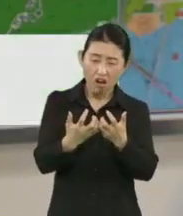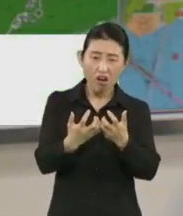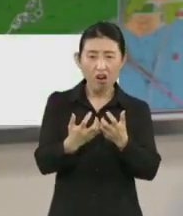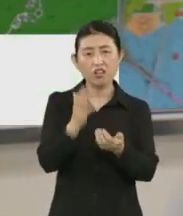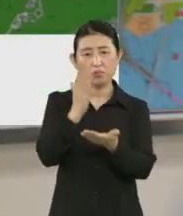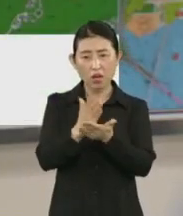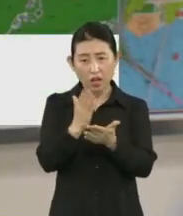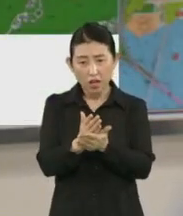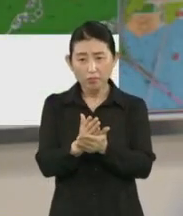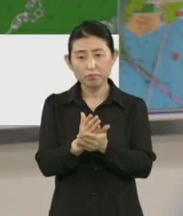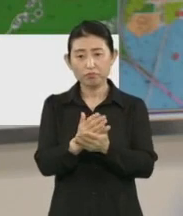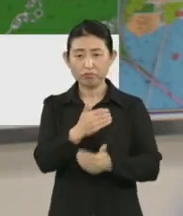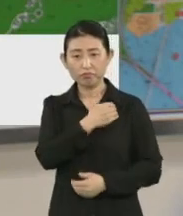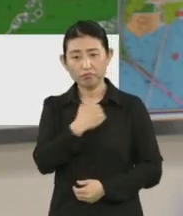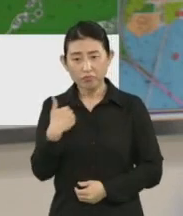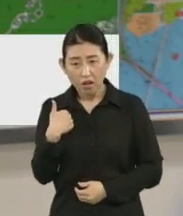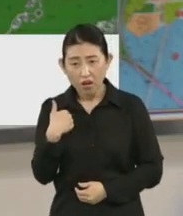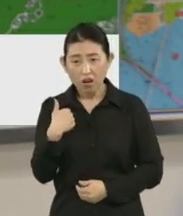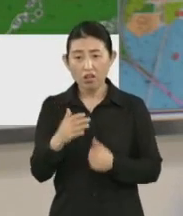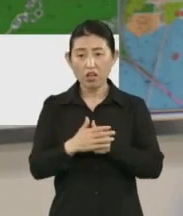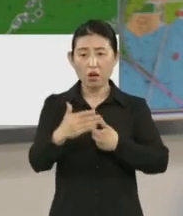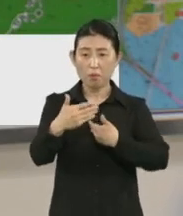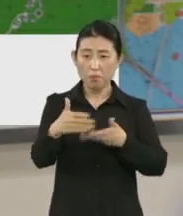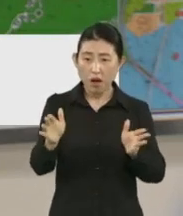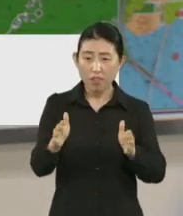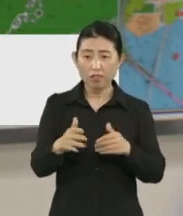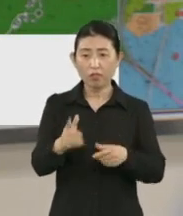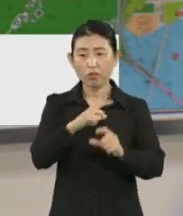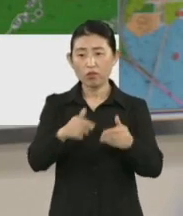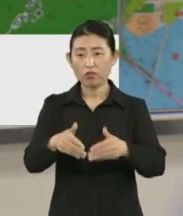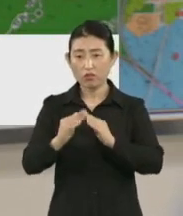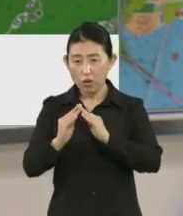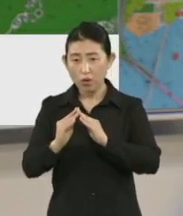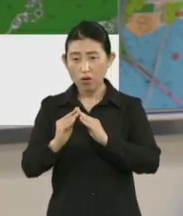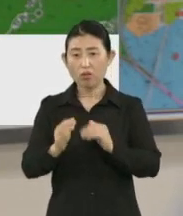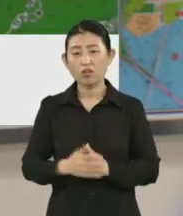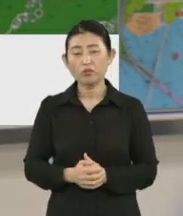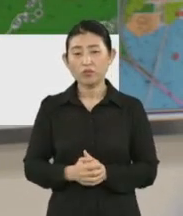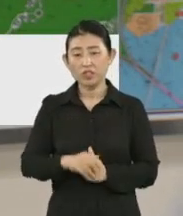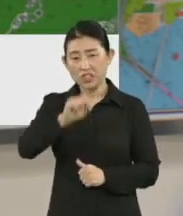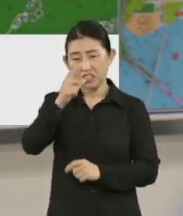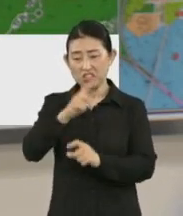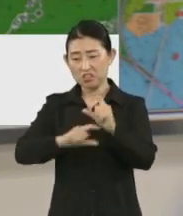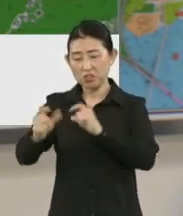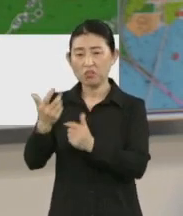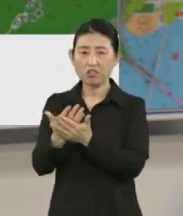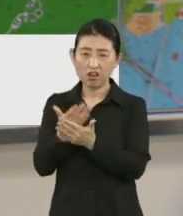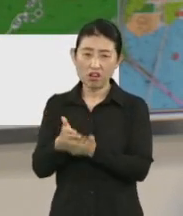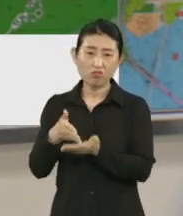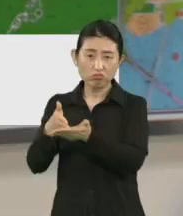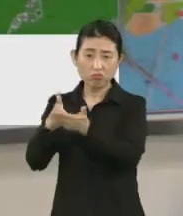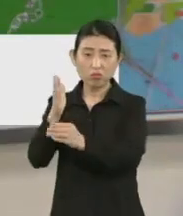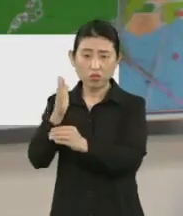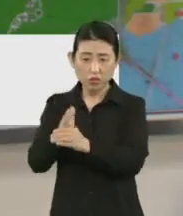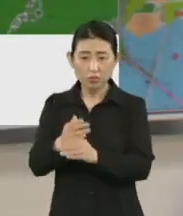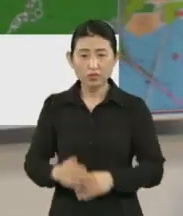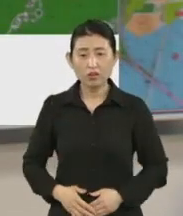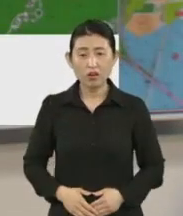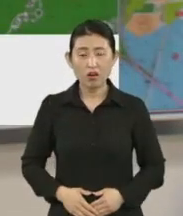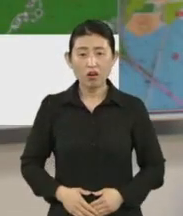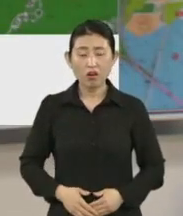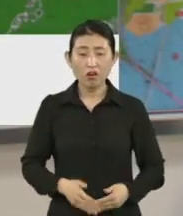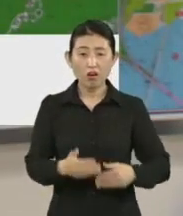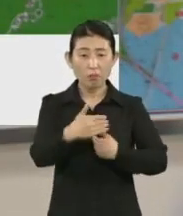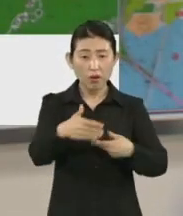학급당 학생 수를 하향 조정할 것과 교실 증축 예산을 지속적으로 요청하고 있습니다. 자체적으로도 교실 증축